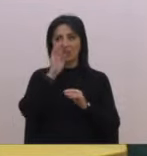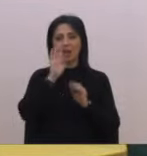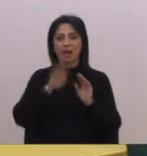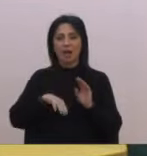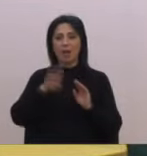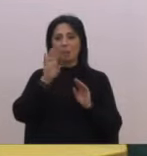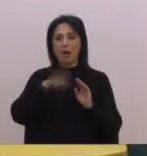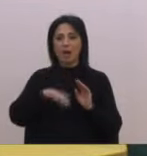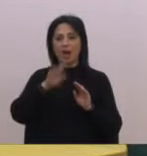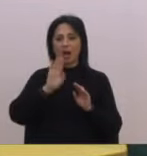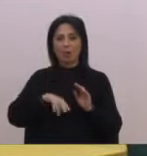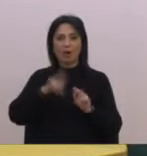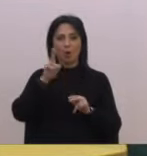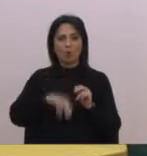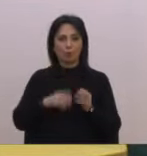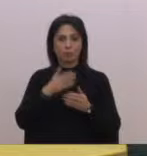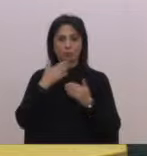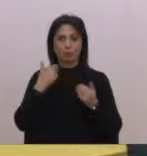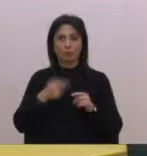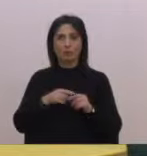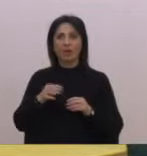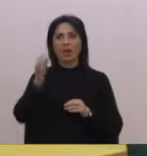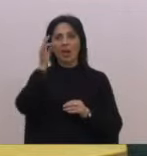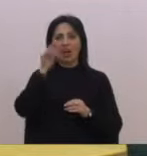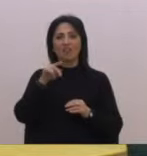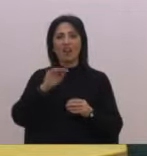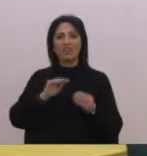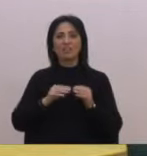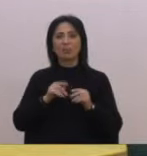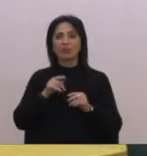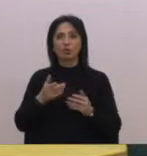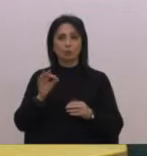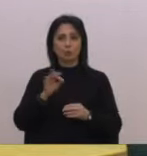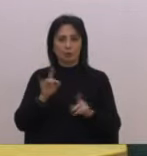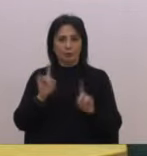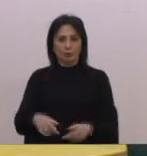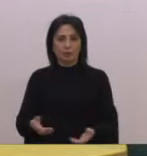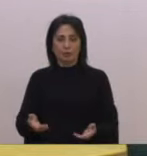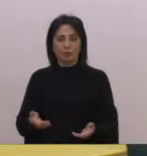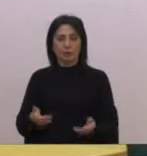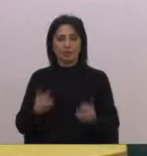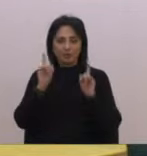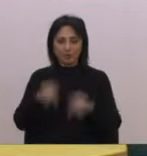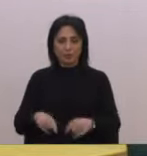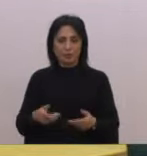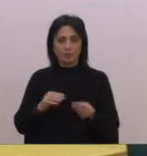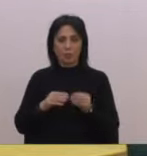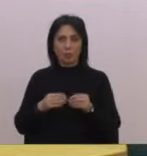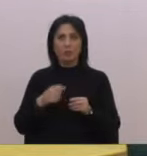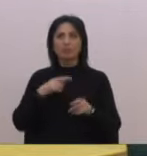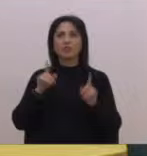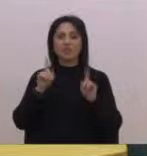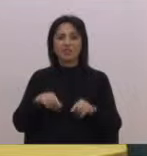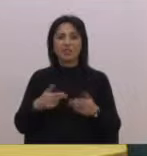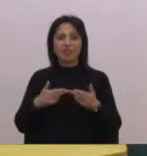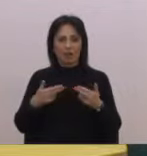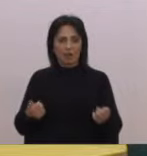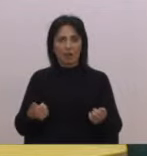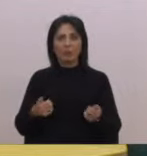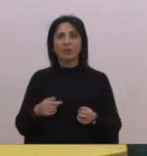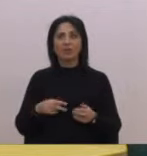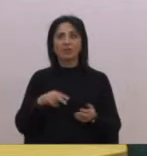ლაპარაკობენ გაუთავებლად და გვახსენებენ იმ გამოწვევებს, რომლის შესახებაც ჩვენთვის ისედაც ცნობილია, ჩვენ ისედაც ვაღიარებთ